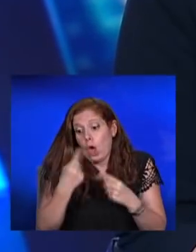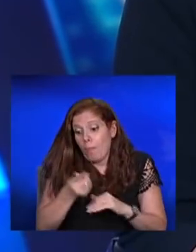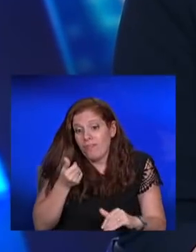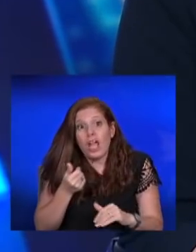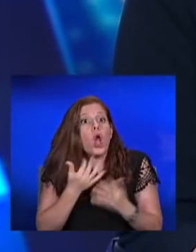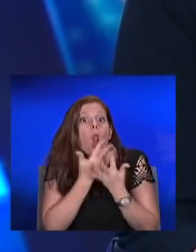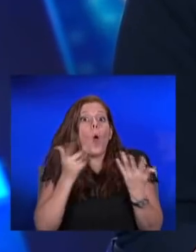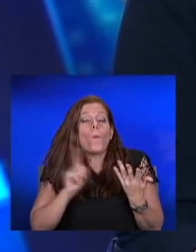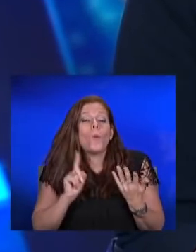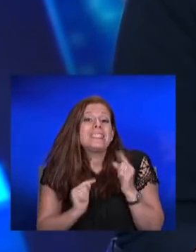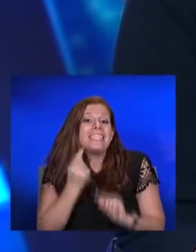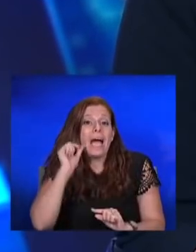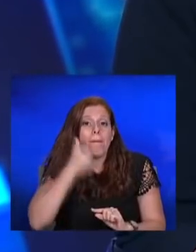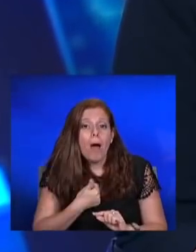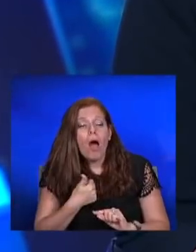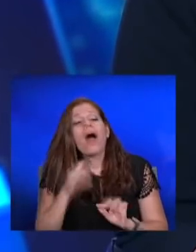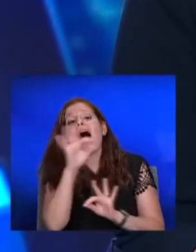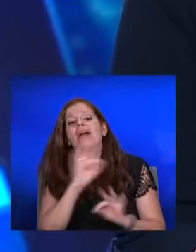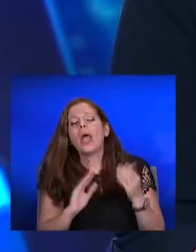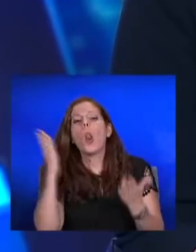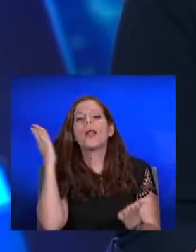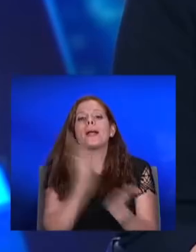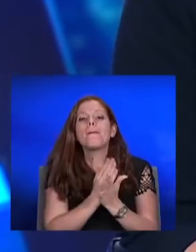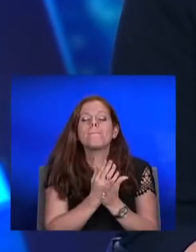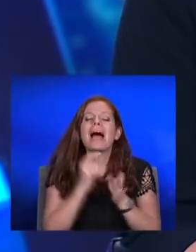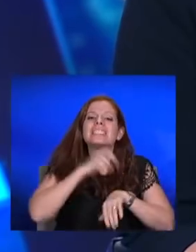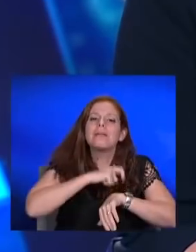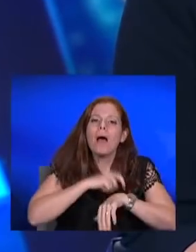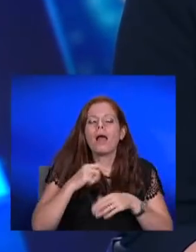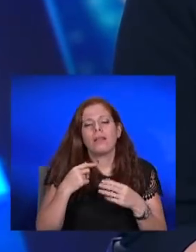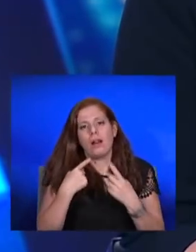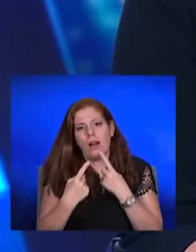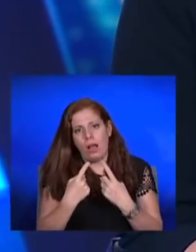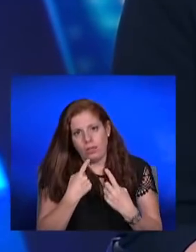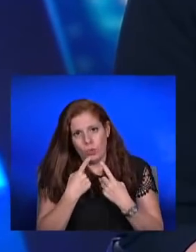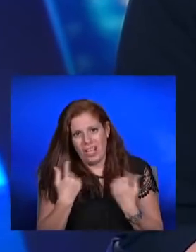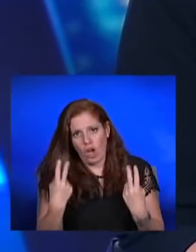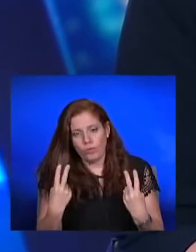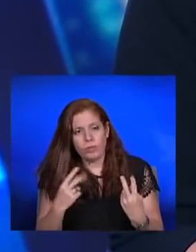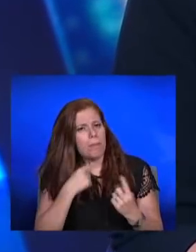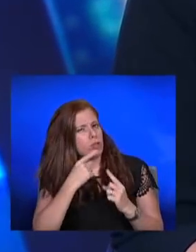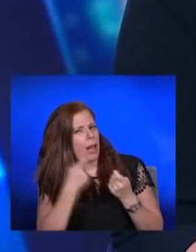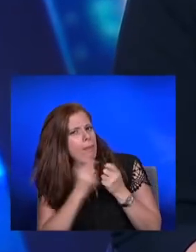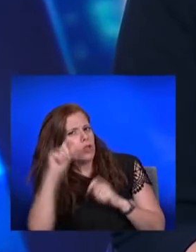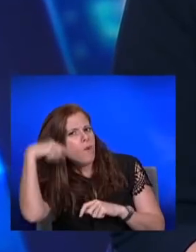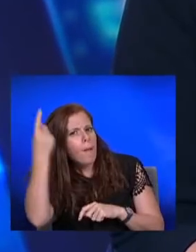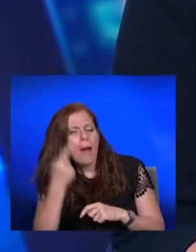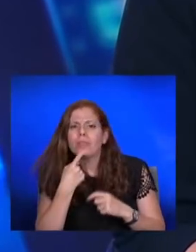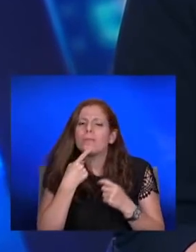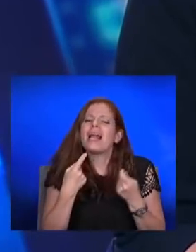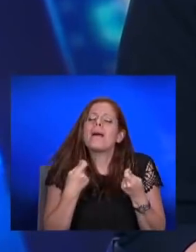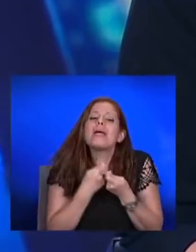נקבע מועד לדיון החשוב הזה על מערכת החינוך. מה זה אומר לגבי השבוע הבא? מה זה אומר לגבי השנה הבאה? אותו הדבר